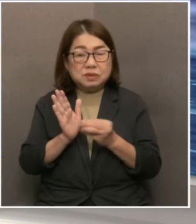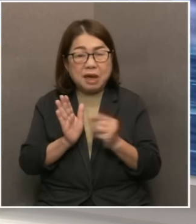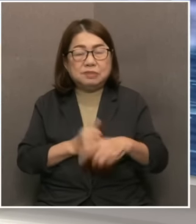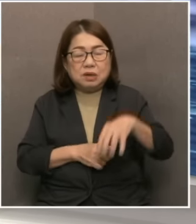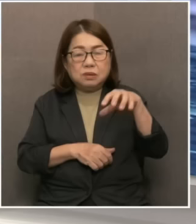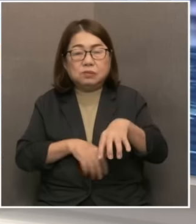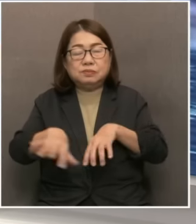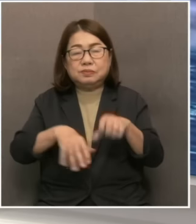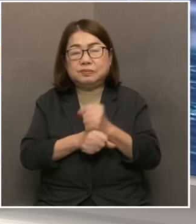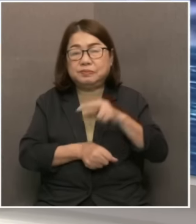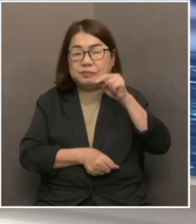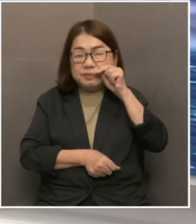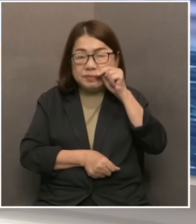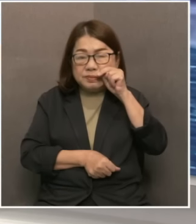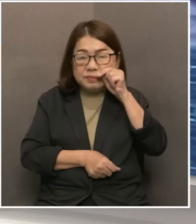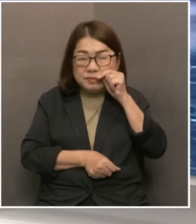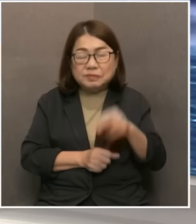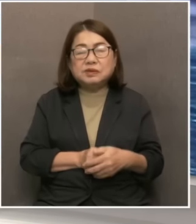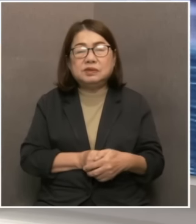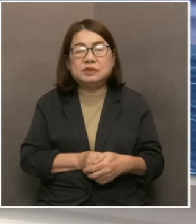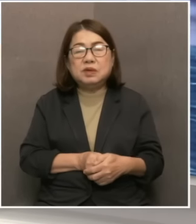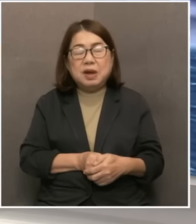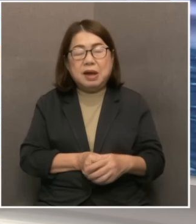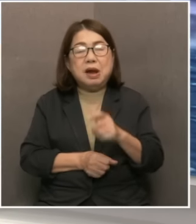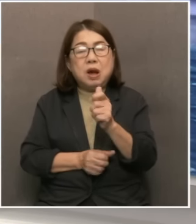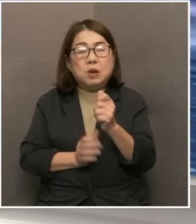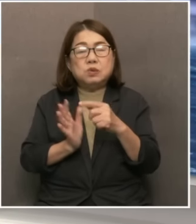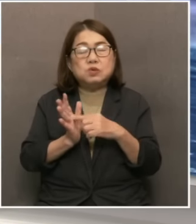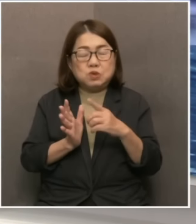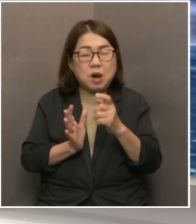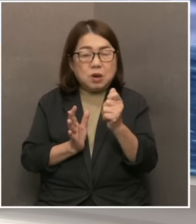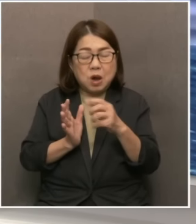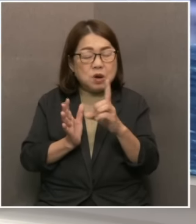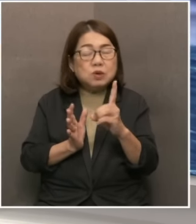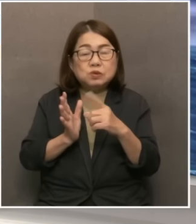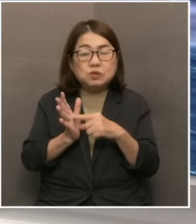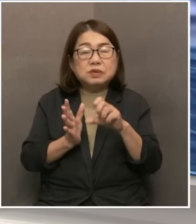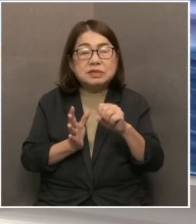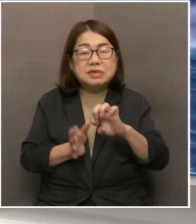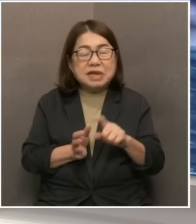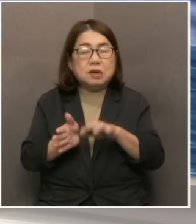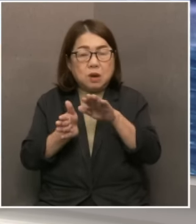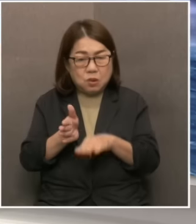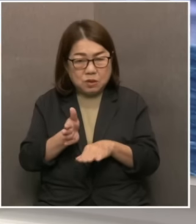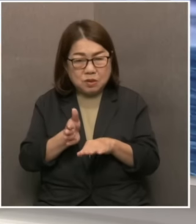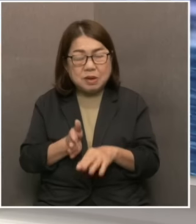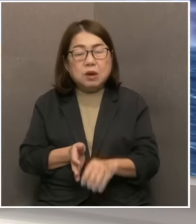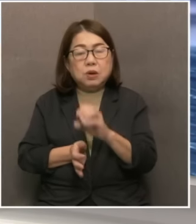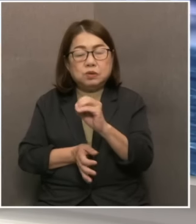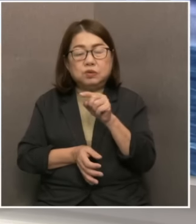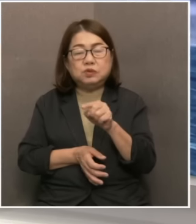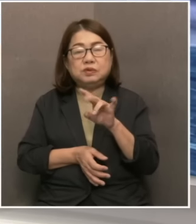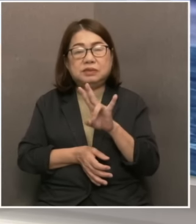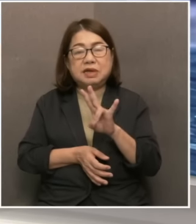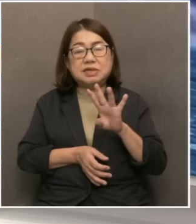ประธาน 3เศนเขตดุสิตกรุงเทพมหานครเช้าวันนี้น้ำลดลงกว่าเมื่อวานเช่นกันค่ะระดับอยู่ที่ 0.74